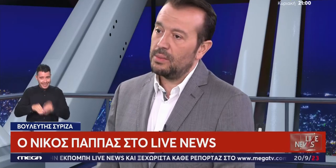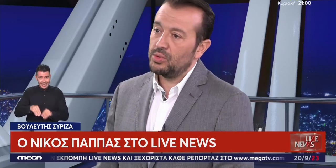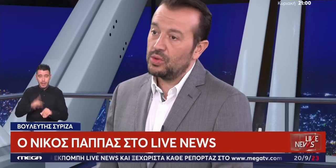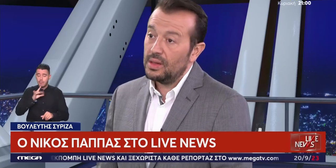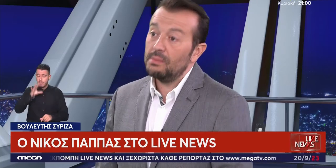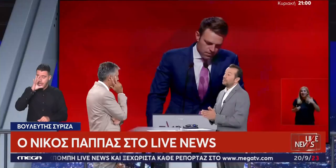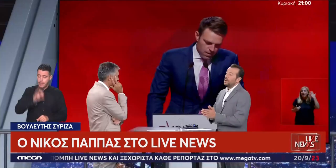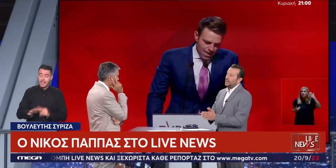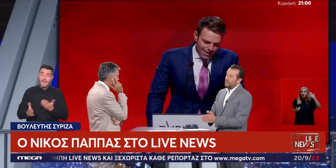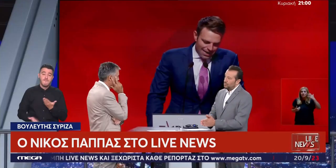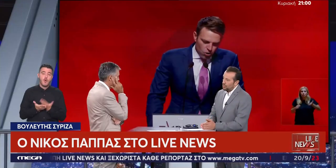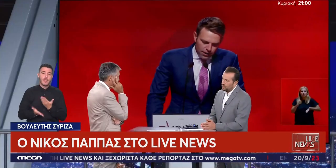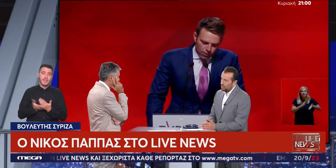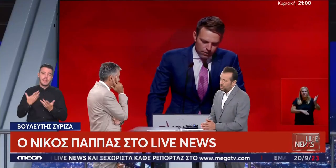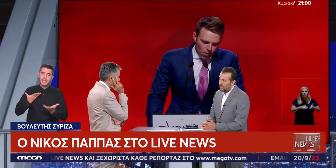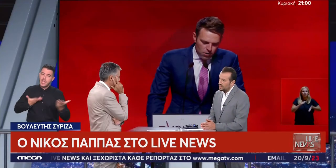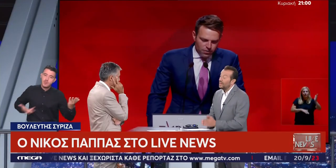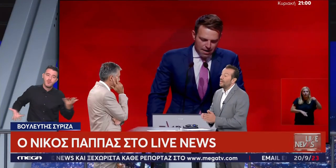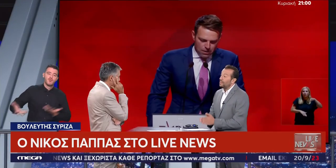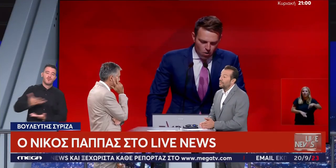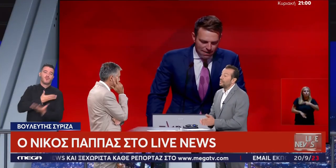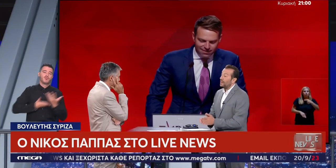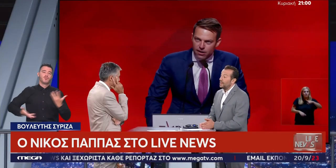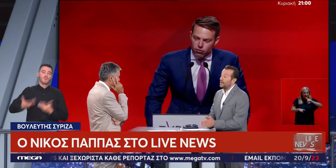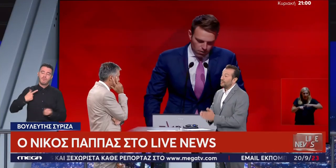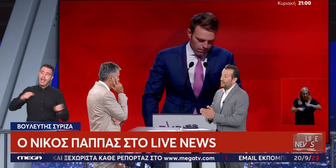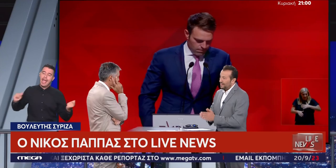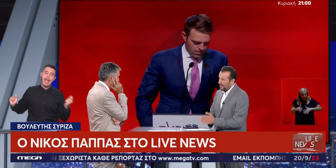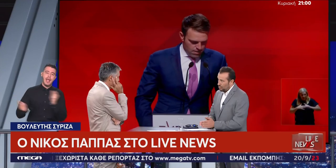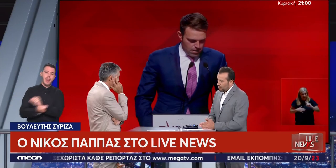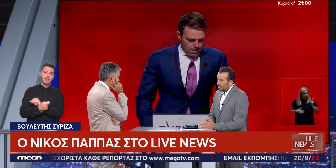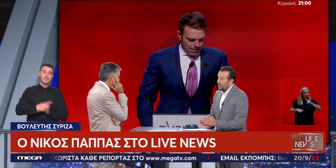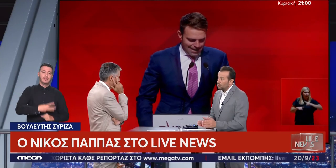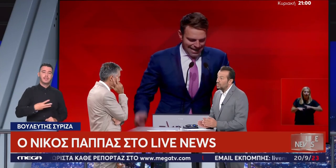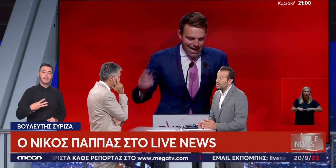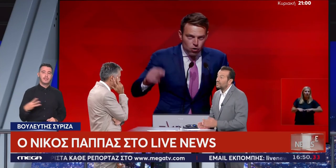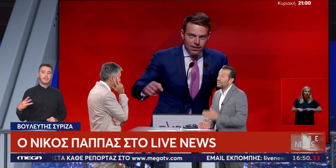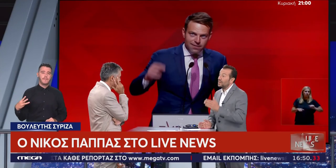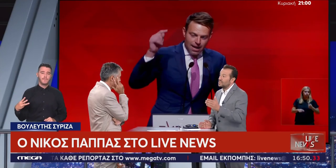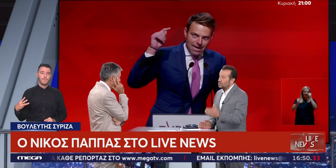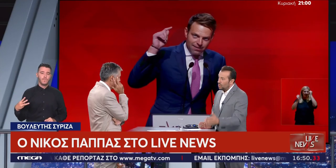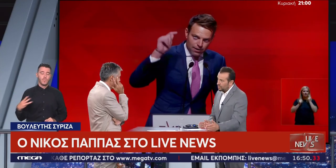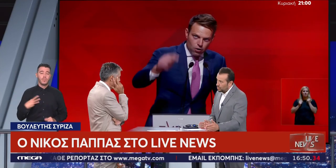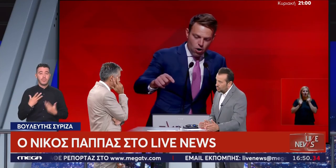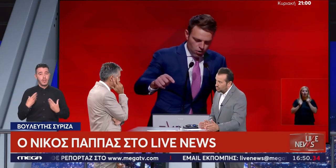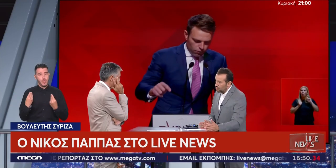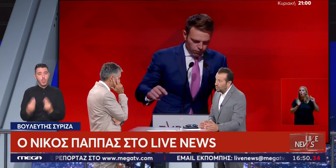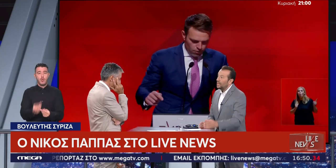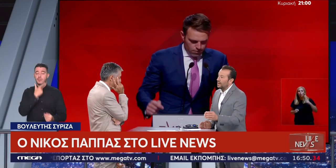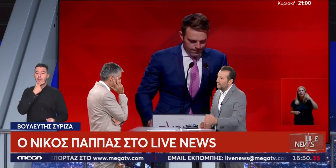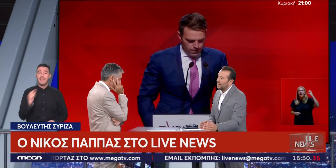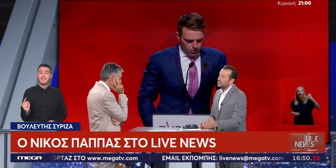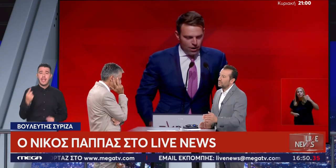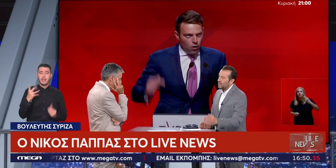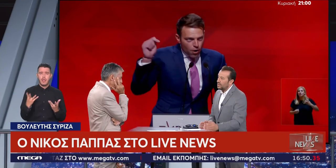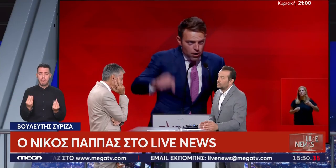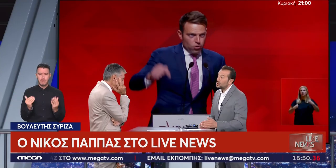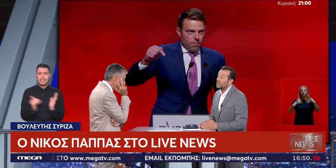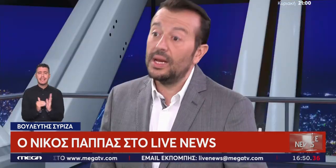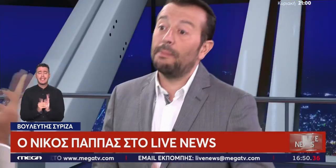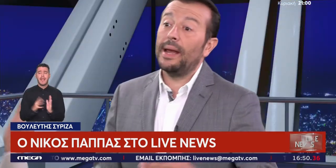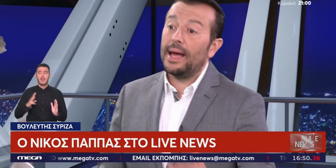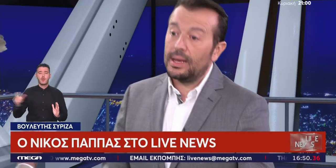επικρατήσει η άποψη ότι δεν πρέπει να εκλέγεται ο πρόεδρος από τη βάση, δεν θα είχαμε την δυνατότητα να δώσουμε την ευκαιρία σε όλο αυτόν τον κόσμο να βάλει τη